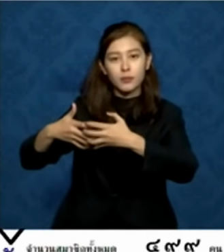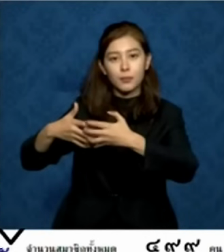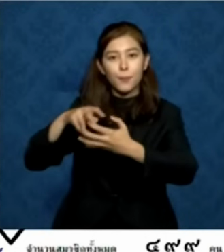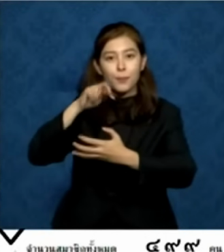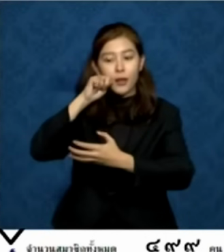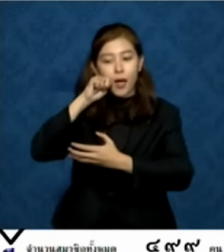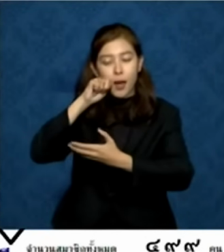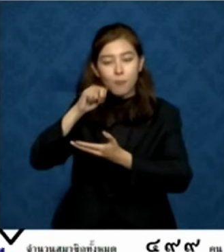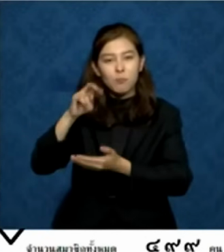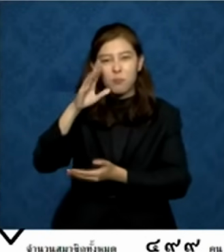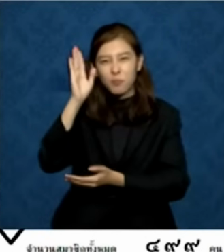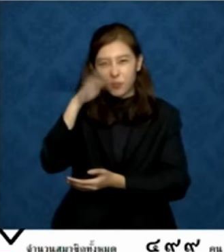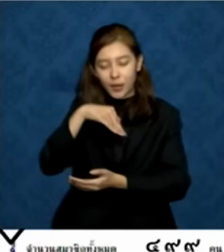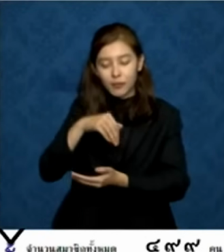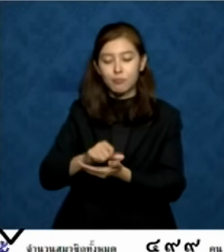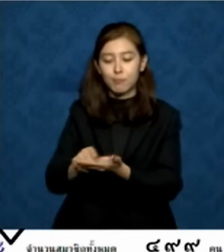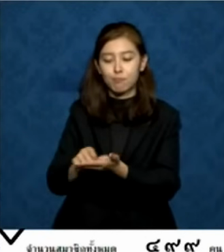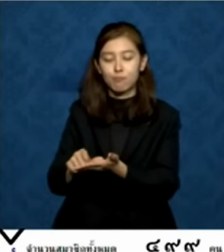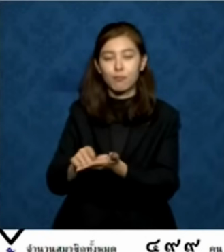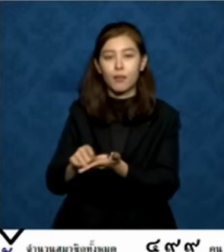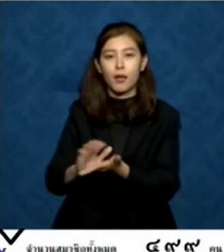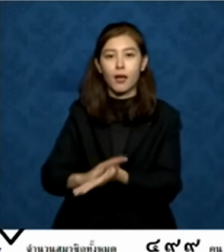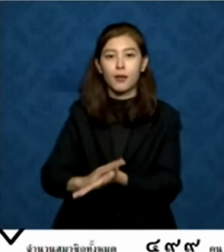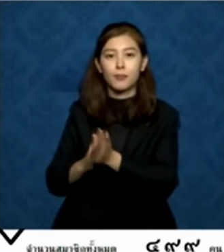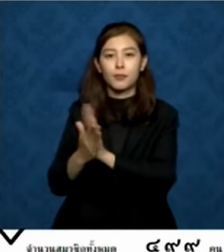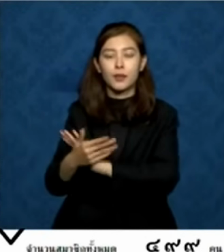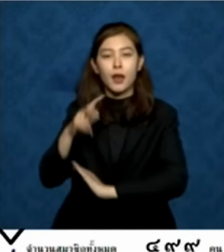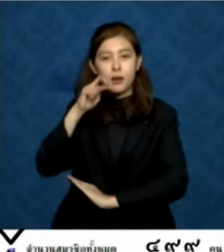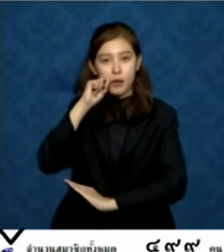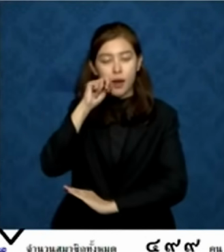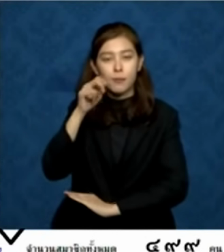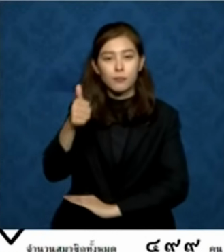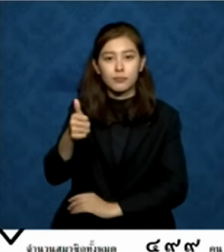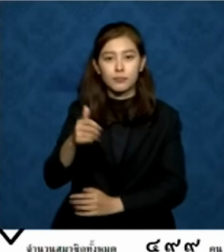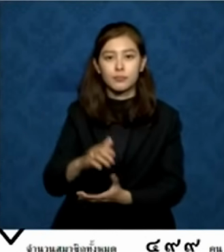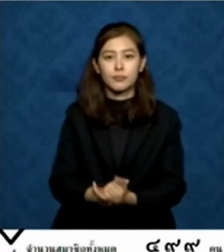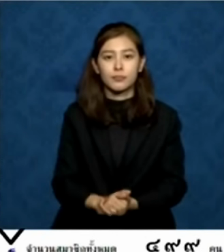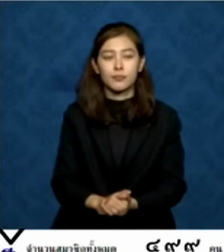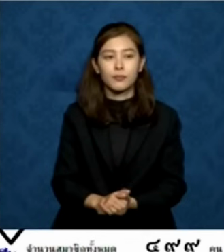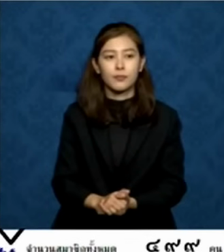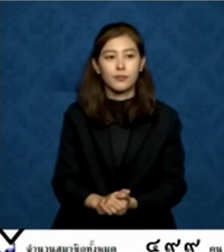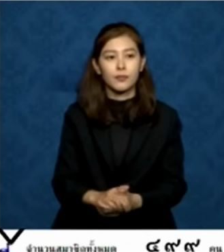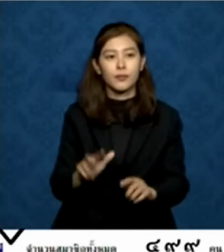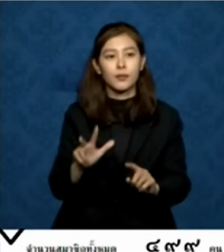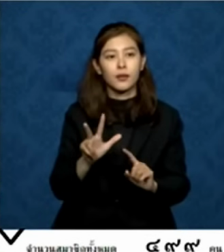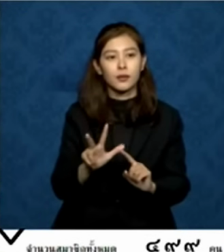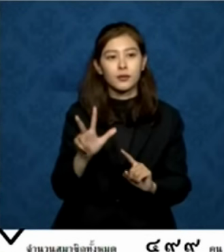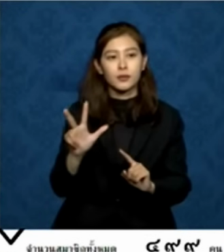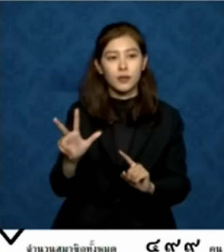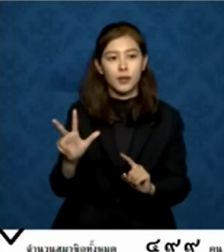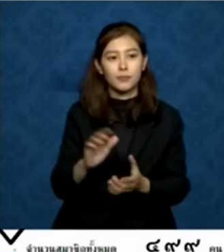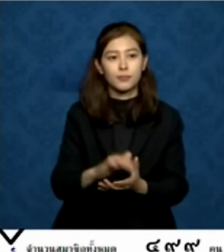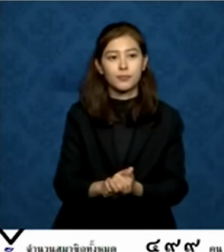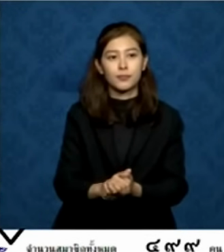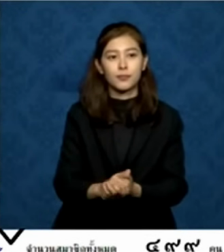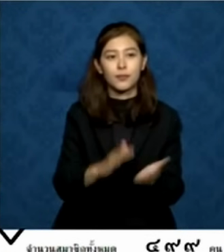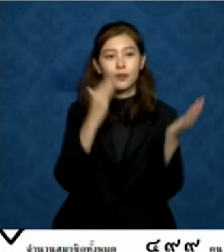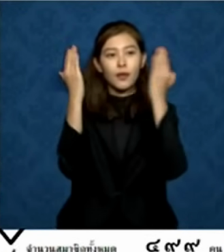ข้อ3การจัดการผลกระทบการเปลี่ยนแปลงสภาวะภูมิอากาศงบประมาณ 1,788.2 ล้านบา